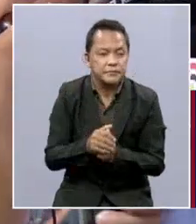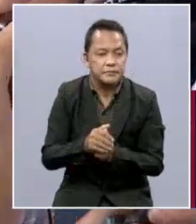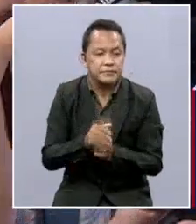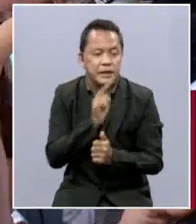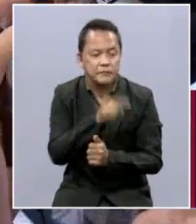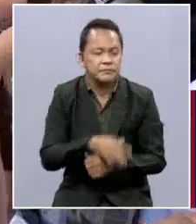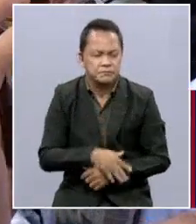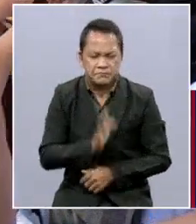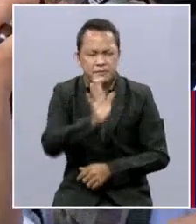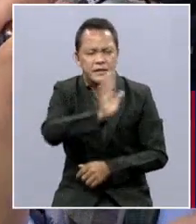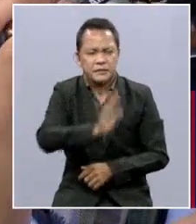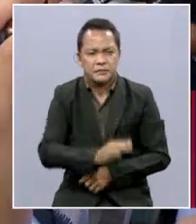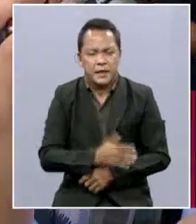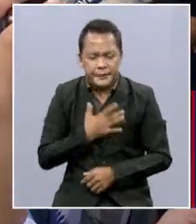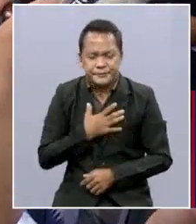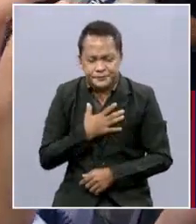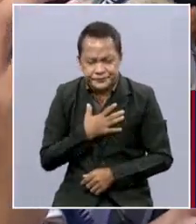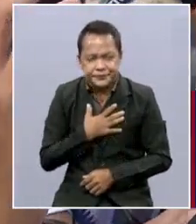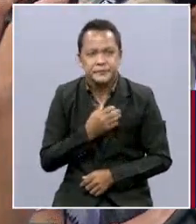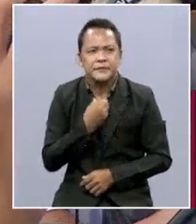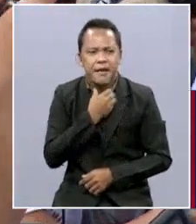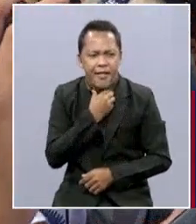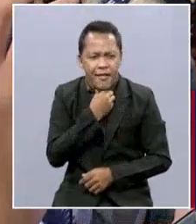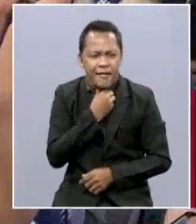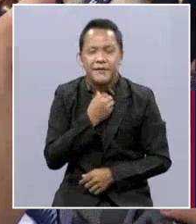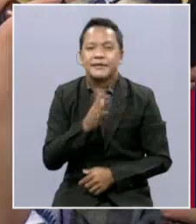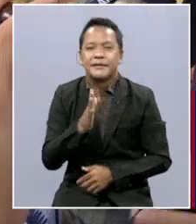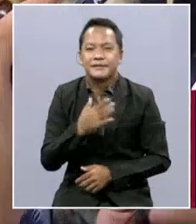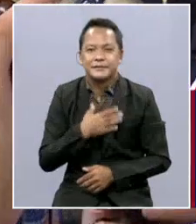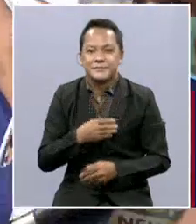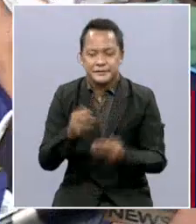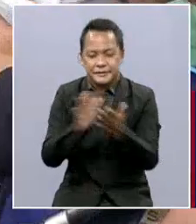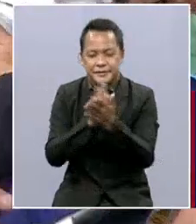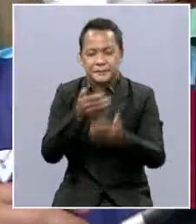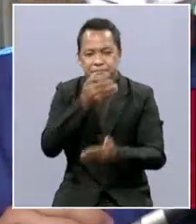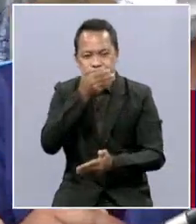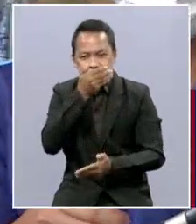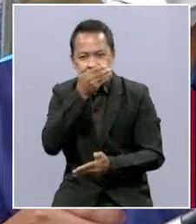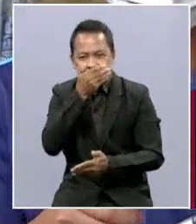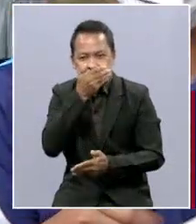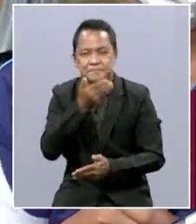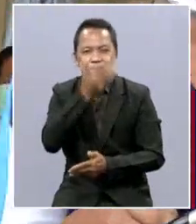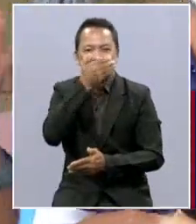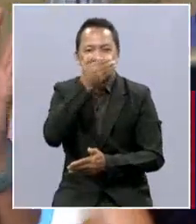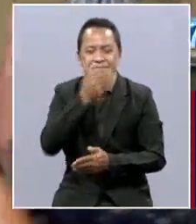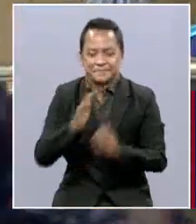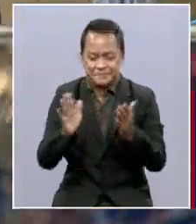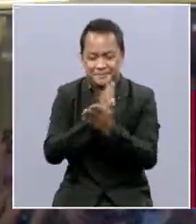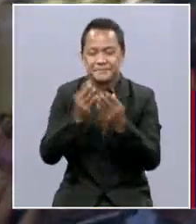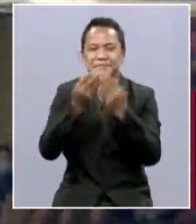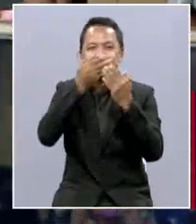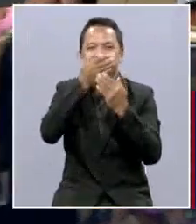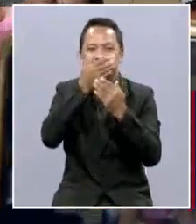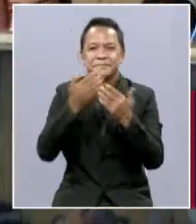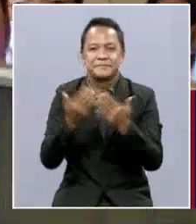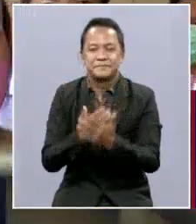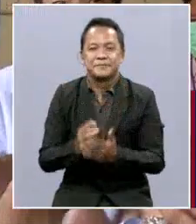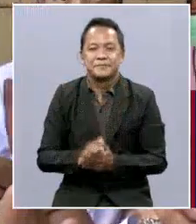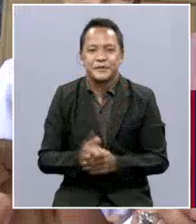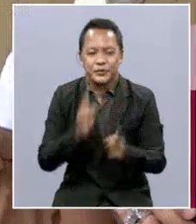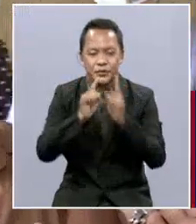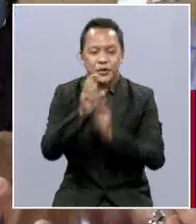ไม่ตอบอ่ะจะอายจะแอมกะแอมแล้วก็ยกกระดาษขึ้นมาปิดหน้าปิดปากไปเลยแบบนี้ไม่ตอบ